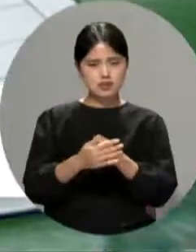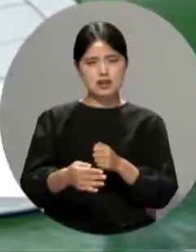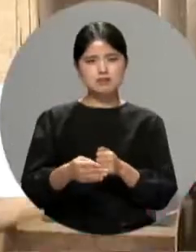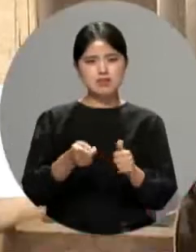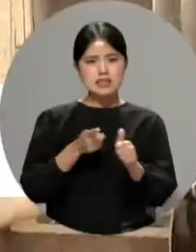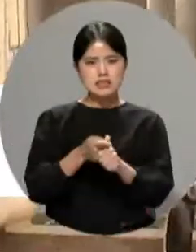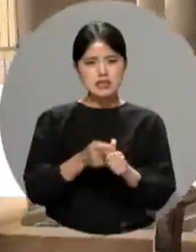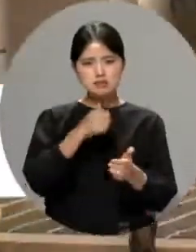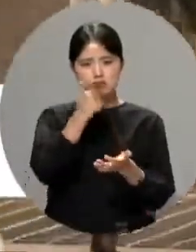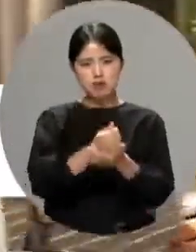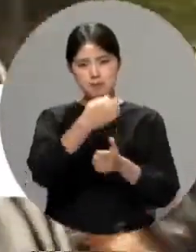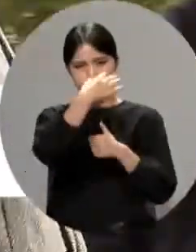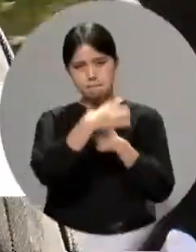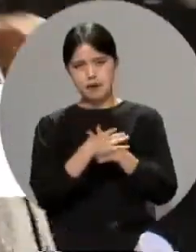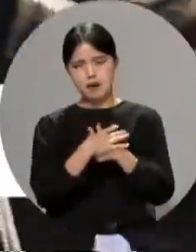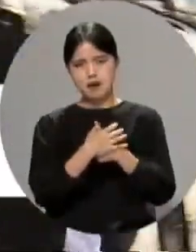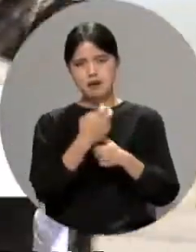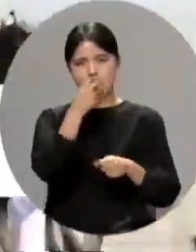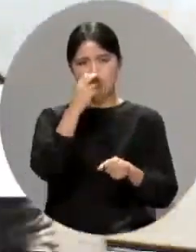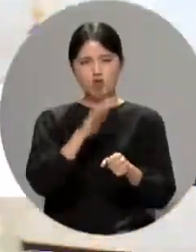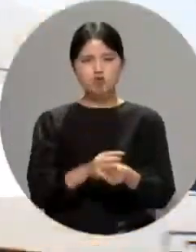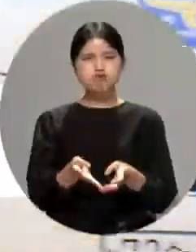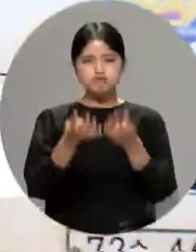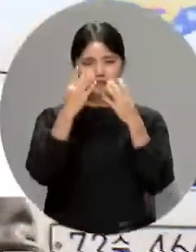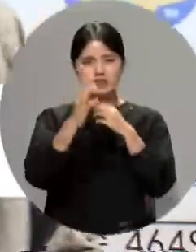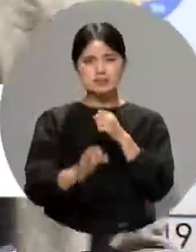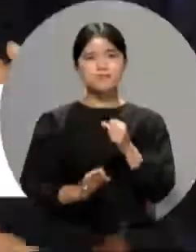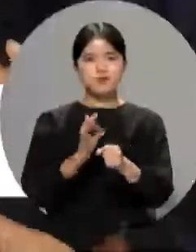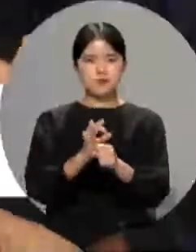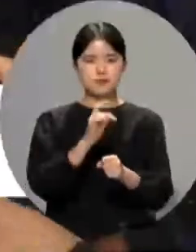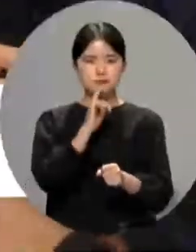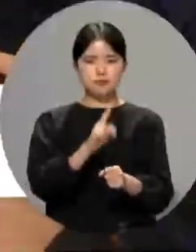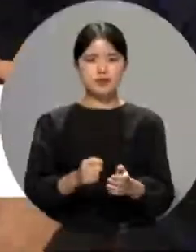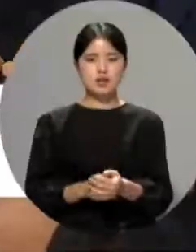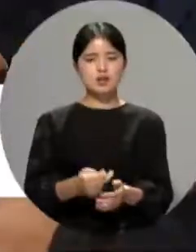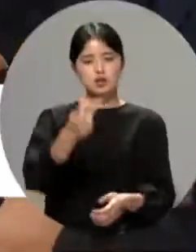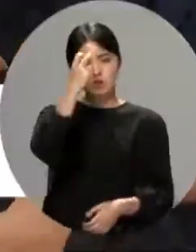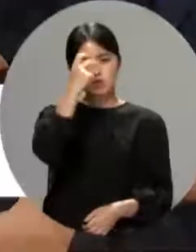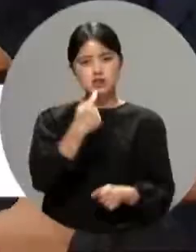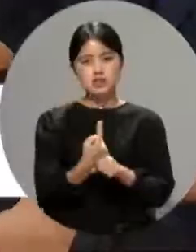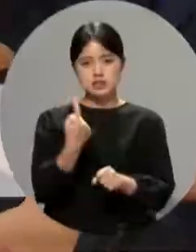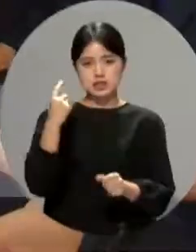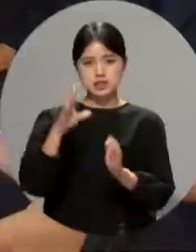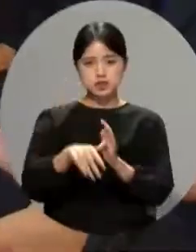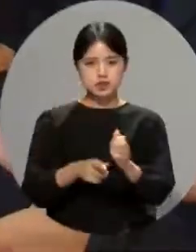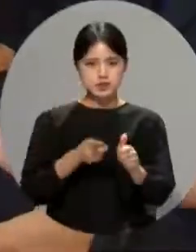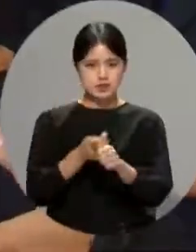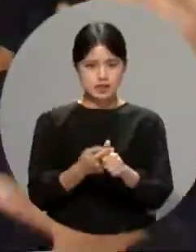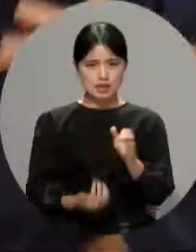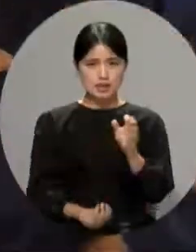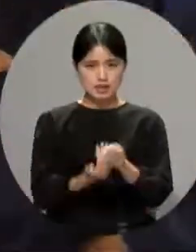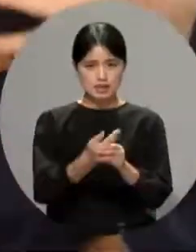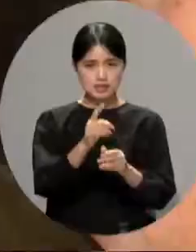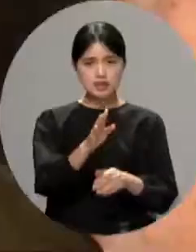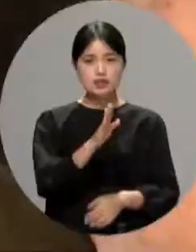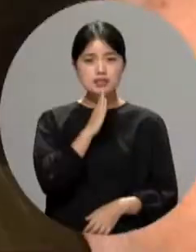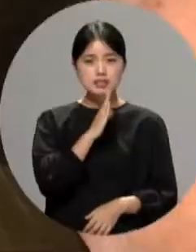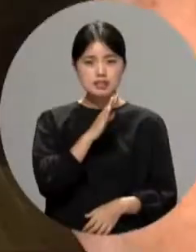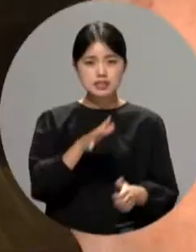쓰고 10년 동안 억울한 옥살이를 했습니다. 최 씨는 지난해에도 살인사건 진범을 무혐의